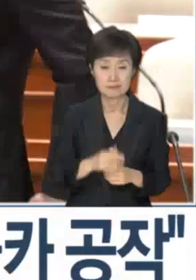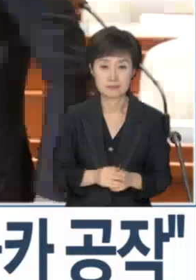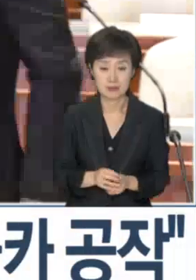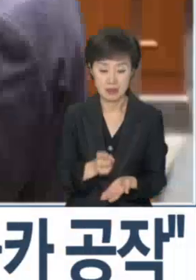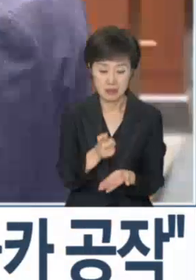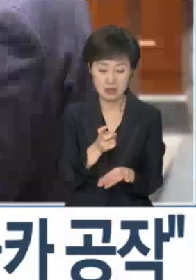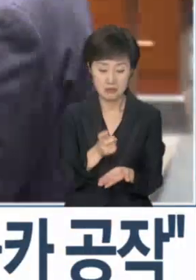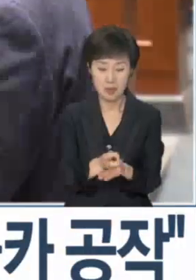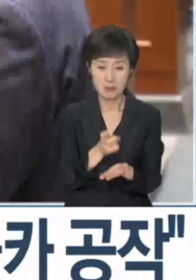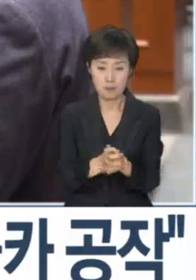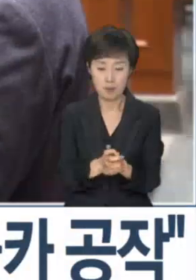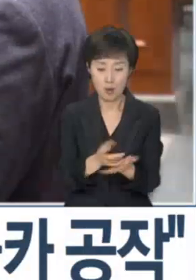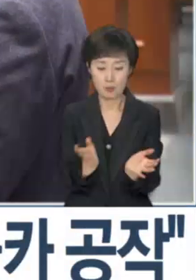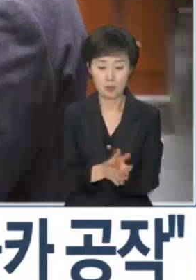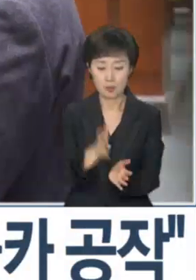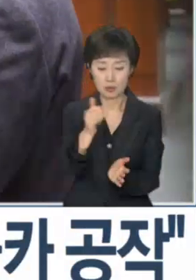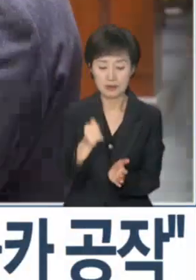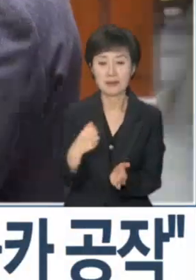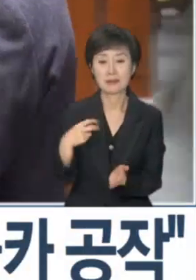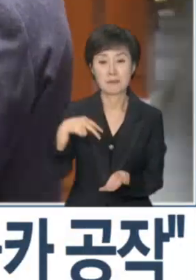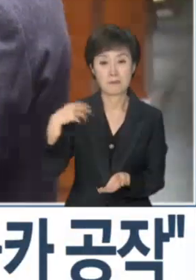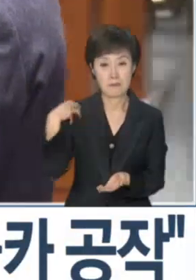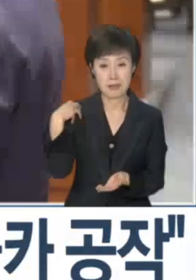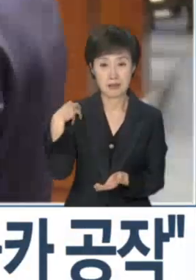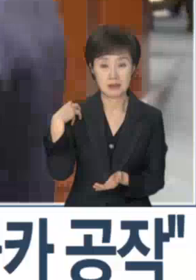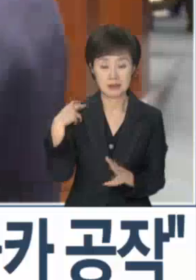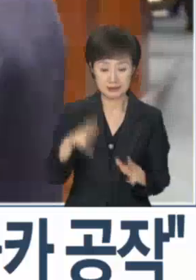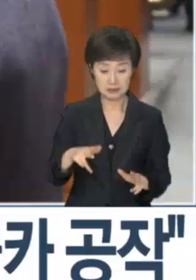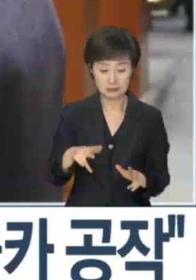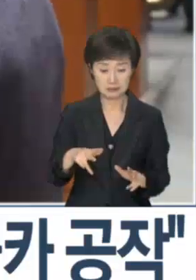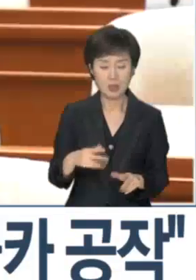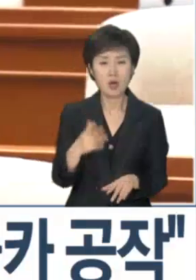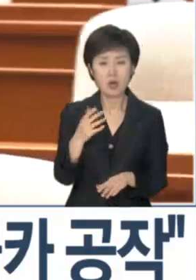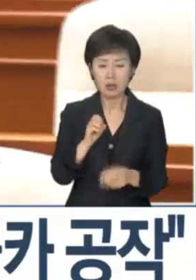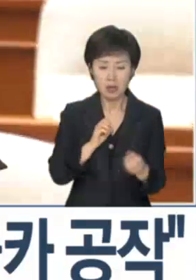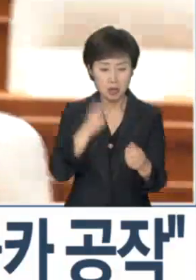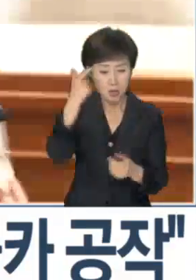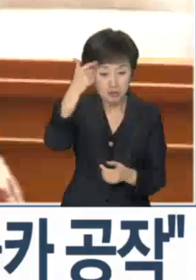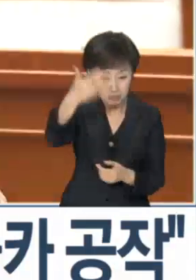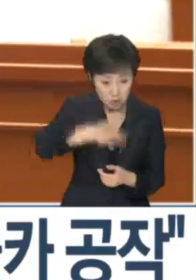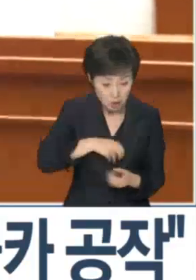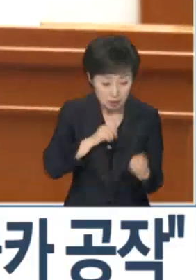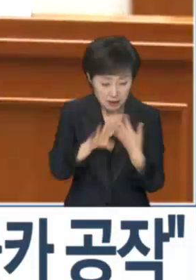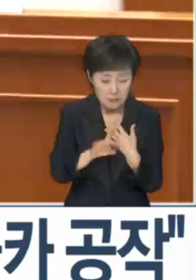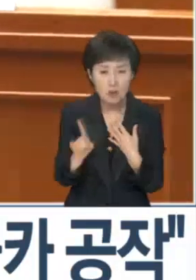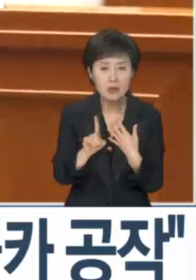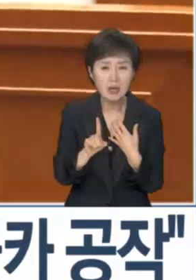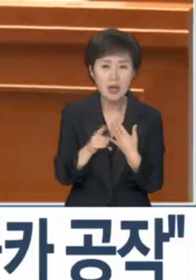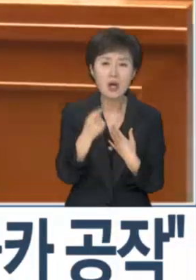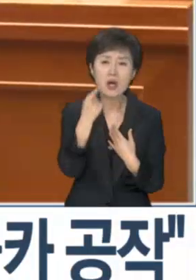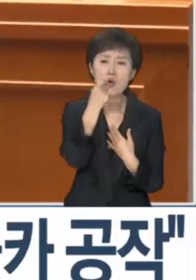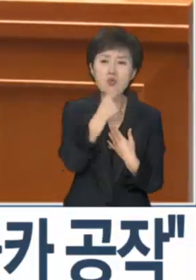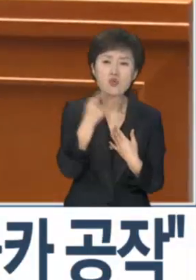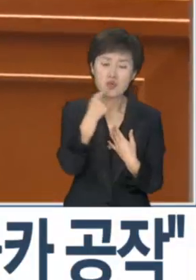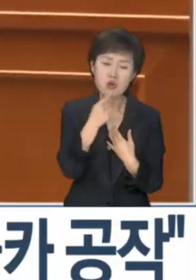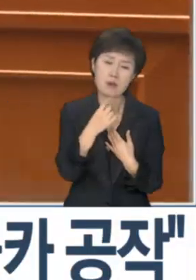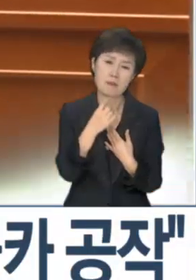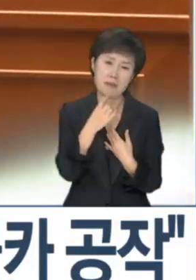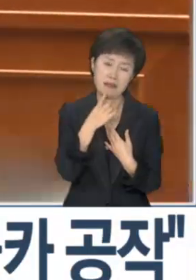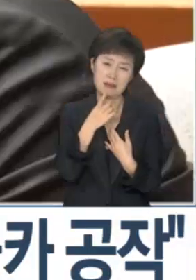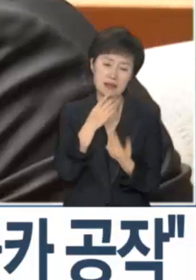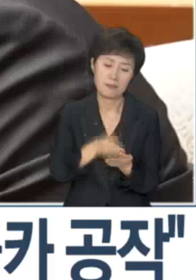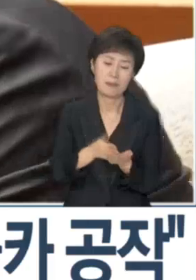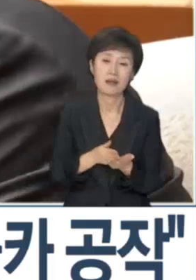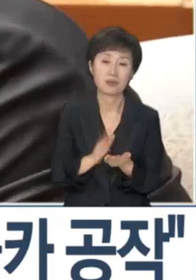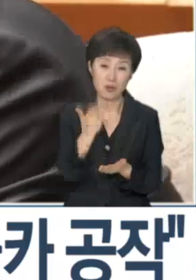법을 총괄하는 법무부 장관 입장에서는 원론적인 답변을 할 수밖에 없다고 생각이 들고 이것이 뭐 가치 판단을 하는 건